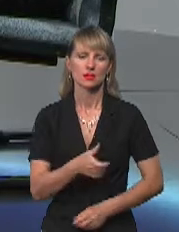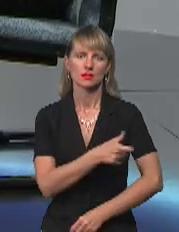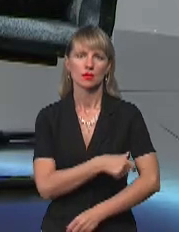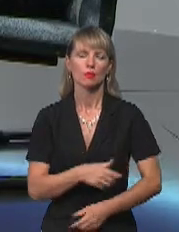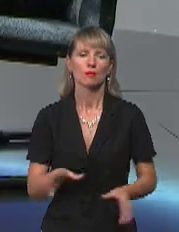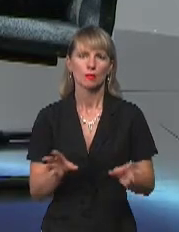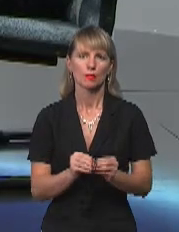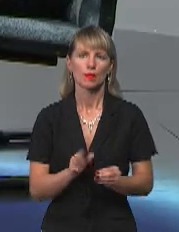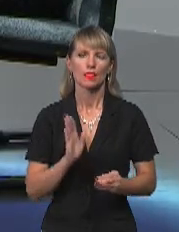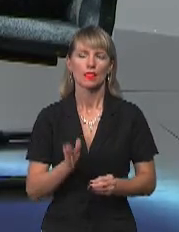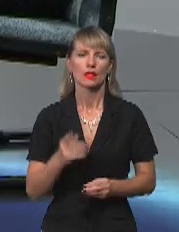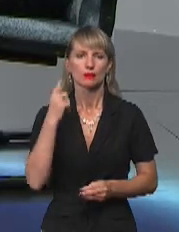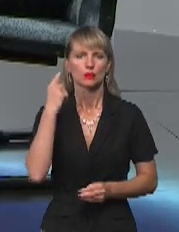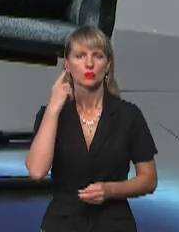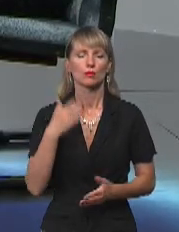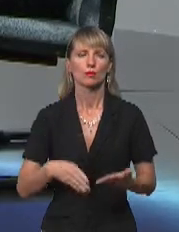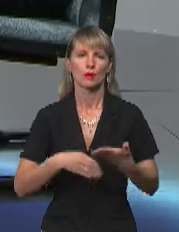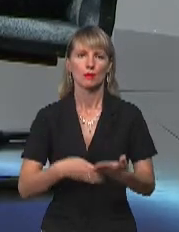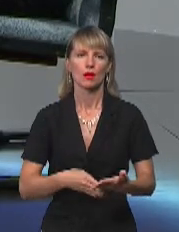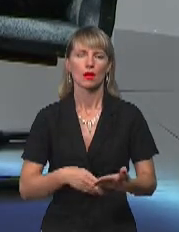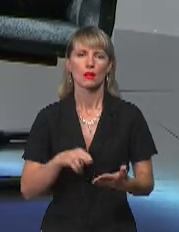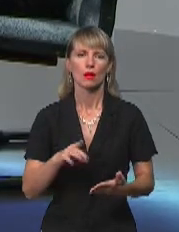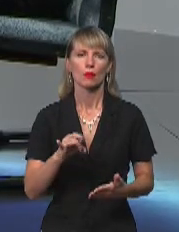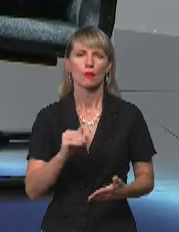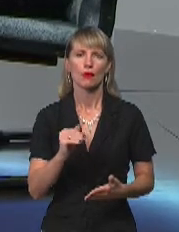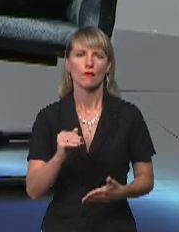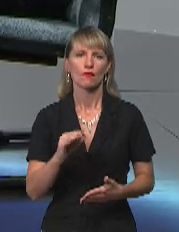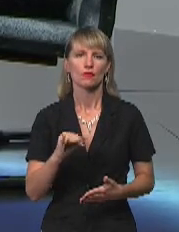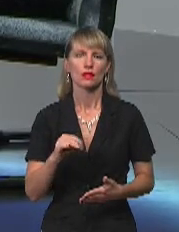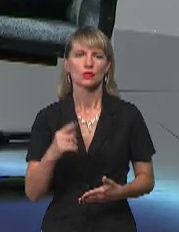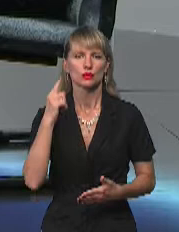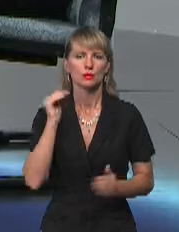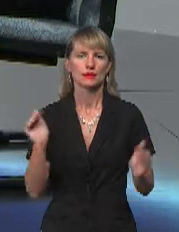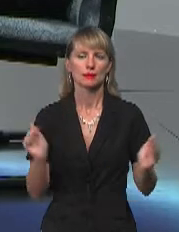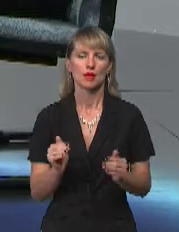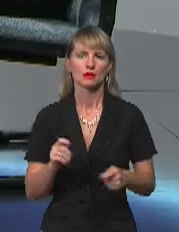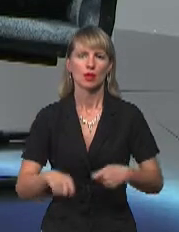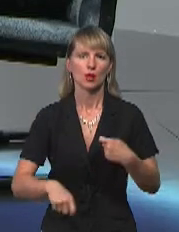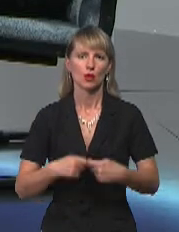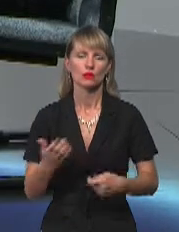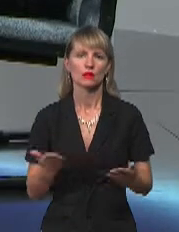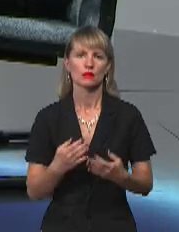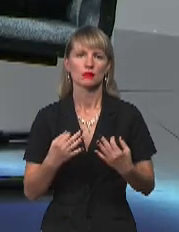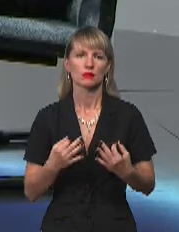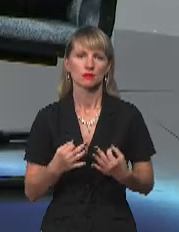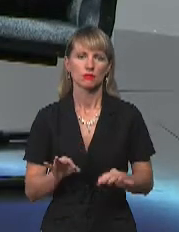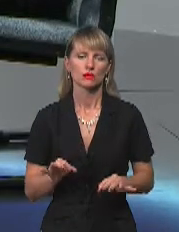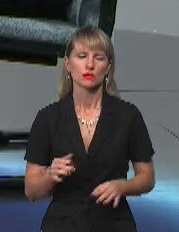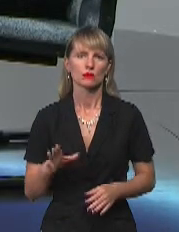складу, це все-таки буде, на мою думку, сприяти профілактиці і зменшенню, сподіваюся, правопорушенням, які допускаються і мають